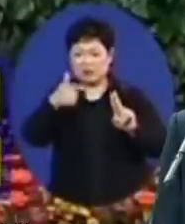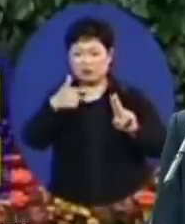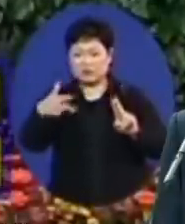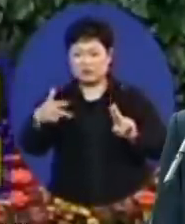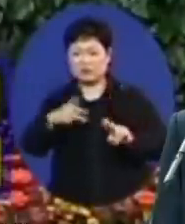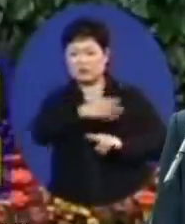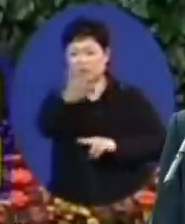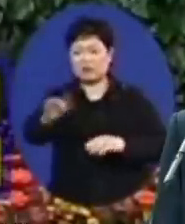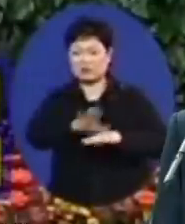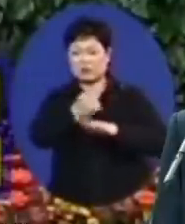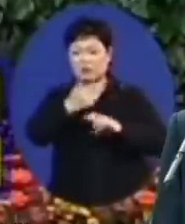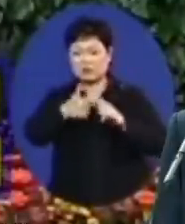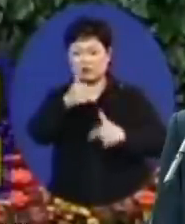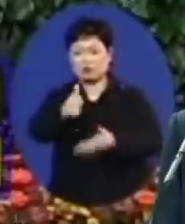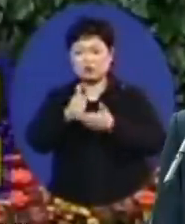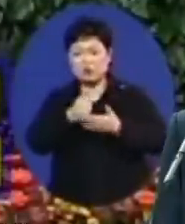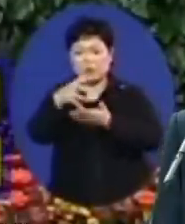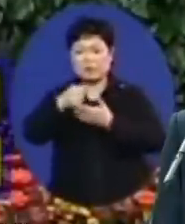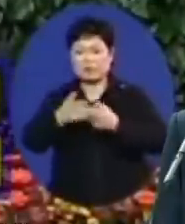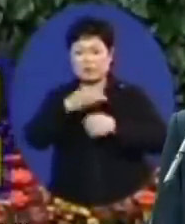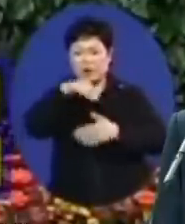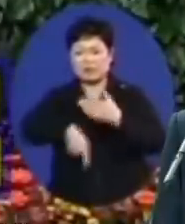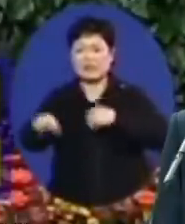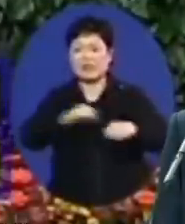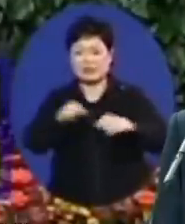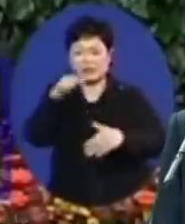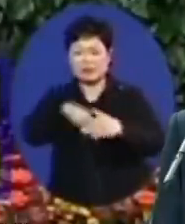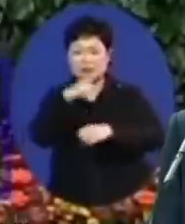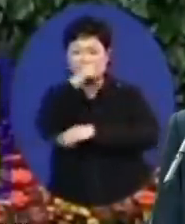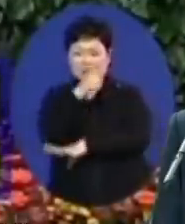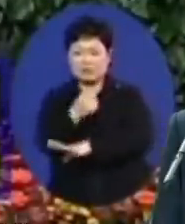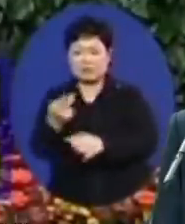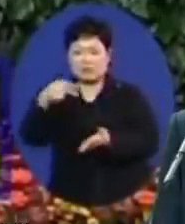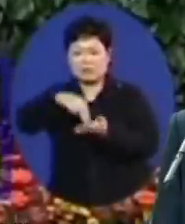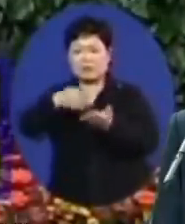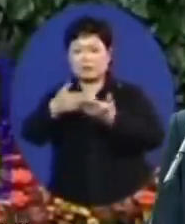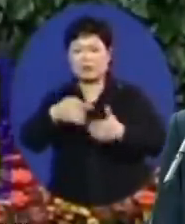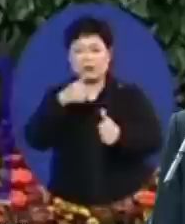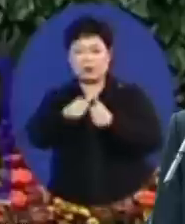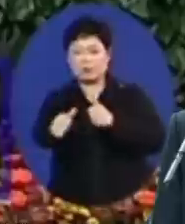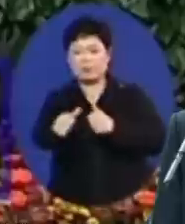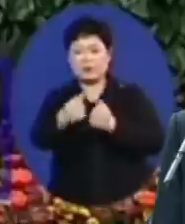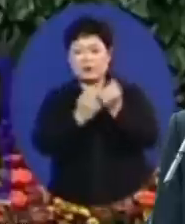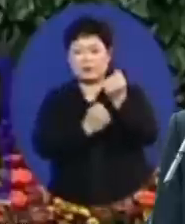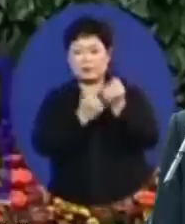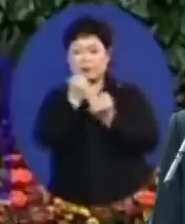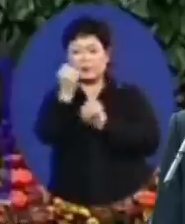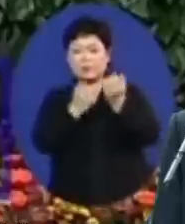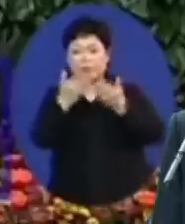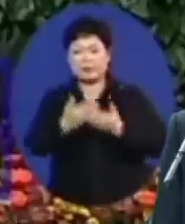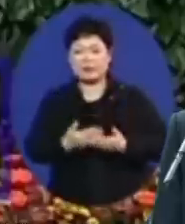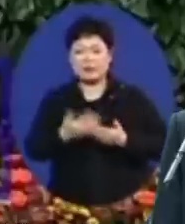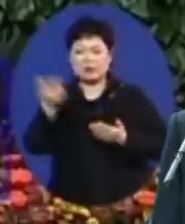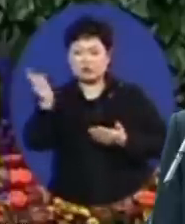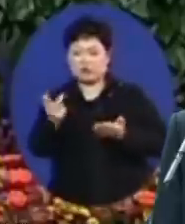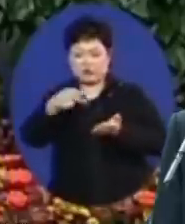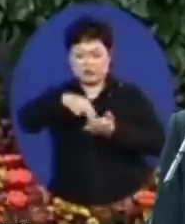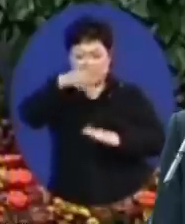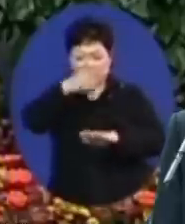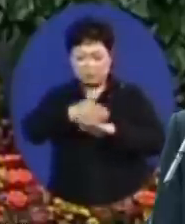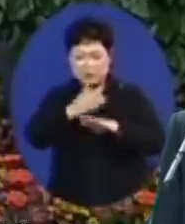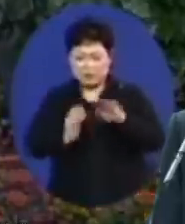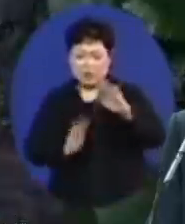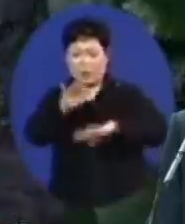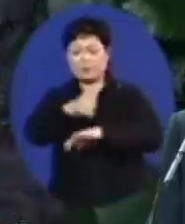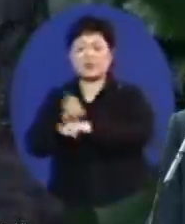받았으니 그 안에서 행하되 그 안에서 뿌리를 박으며 세움을 받아 교훈을 받은 대로 믿음에 굳게 서서 감사를 넘치게 하라. 우리가 할 수 있는 일이